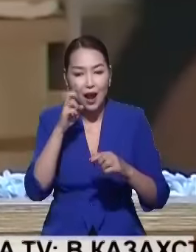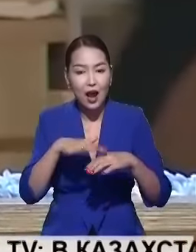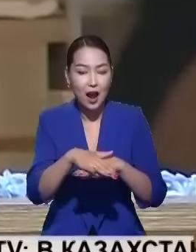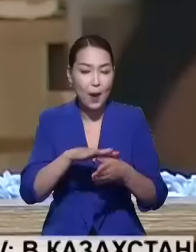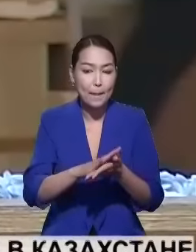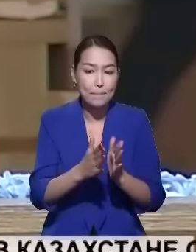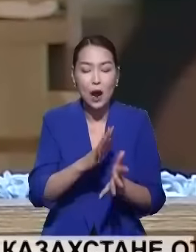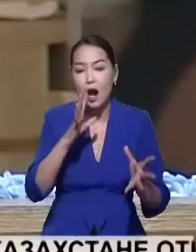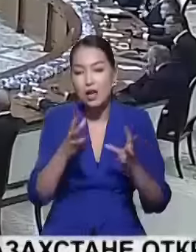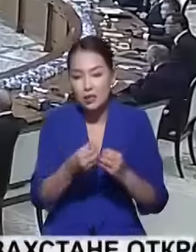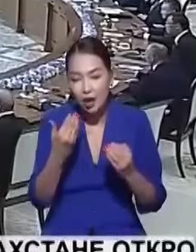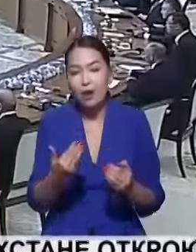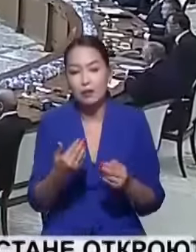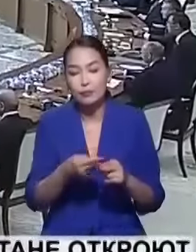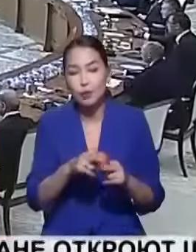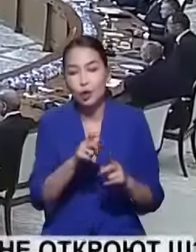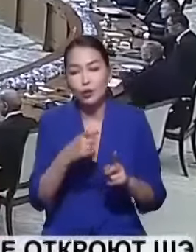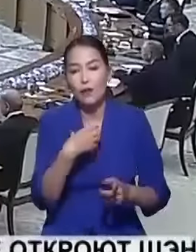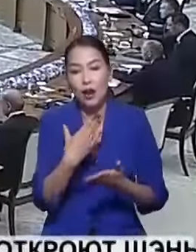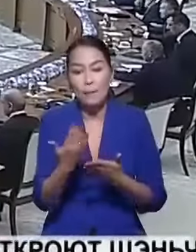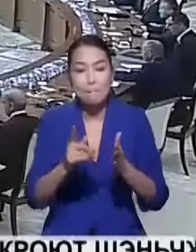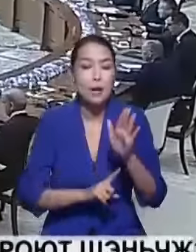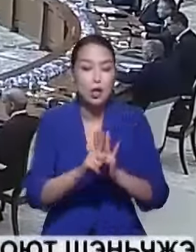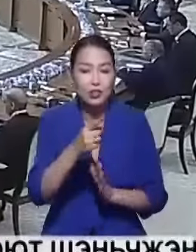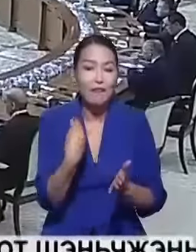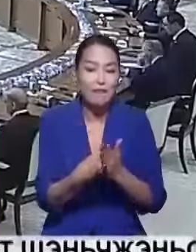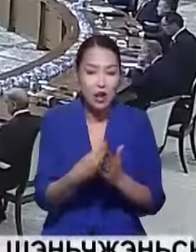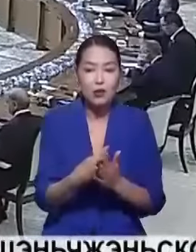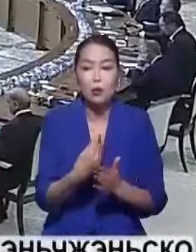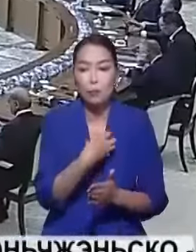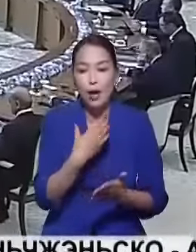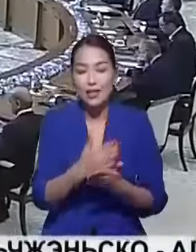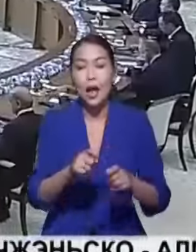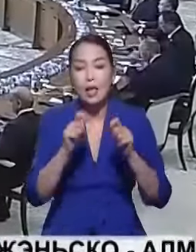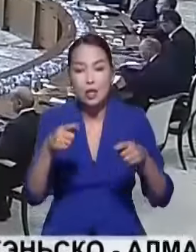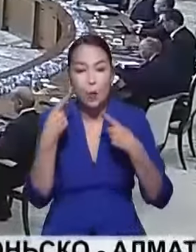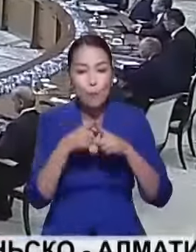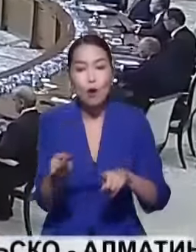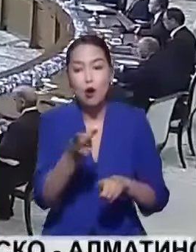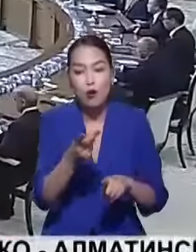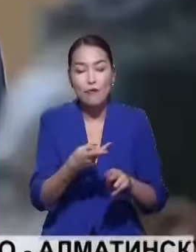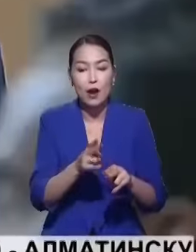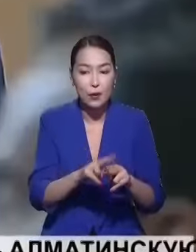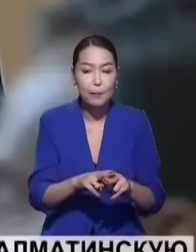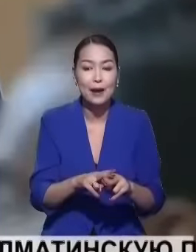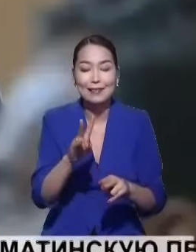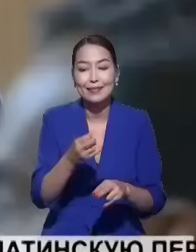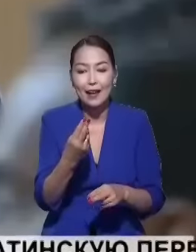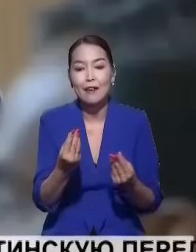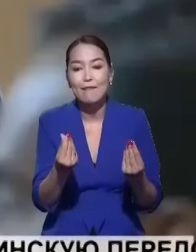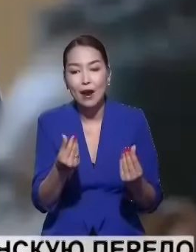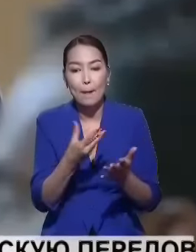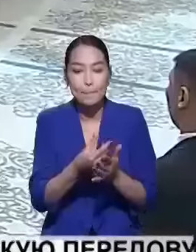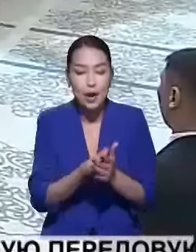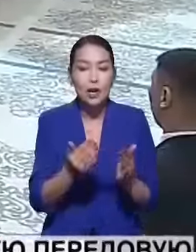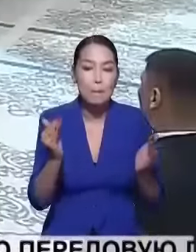найти точки соприкосновения. Начать он предложил с финансовой части – создать механизм двусторонних платежей в национальных валютах, чтобы